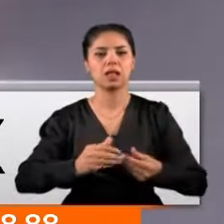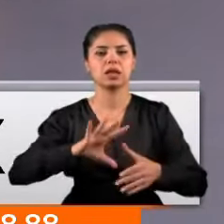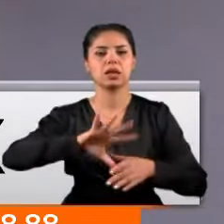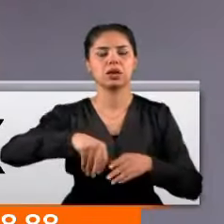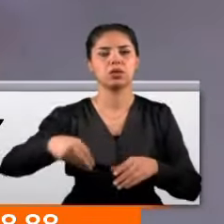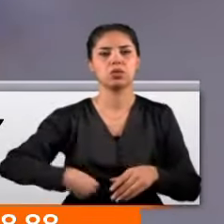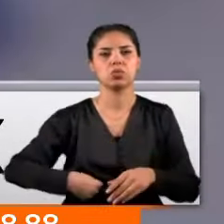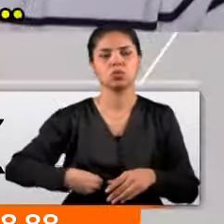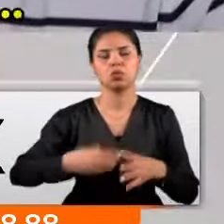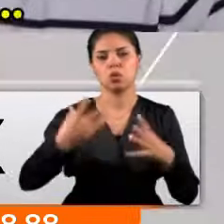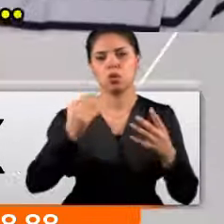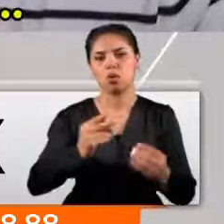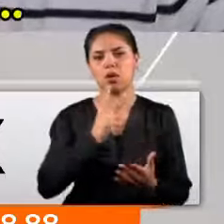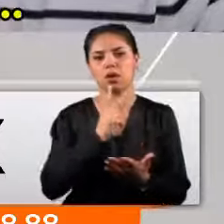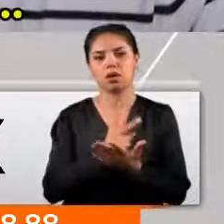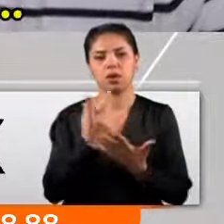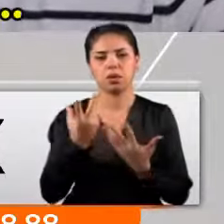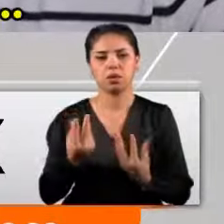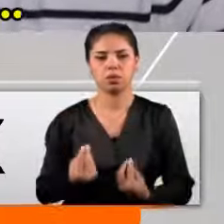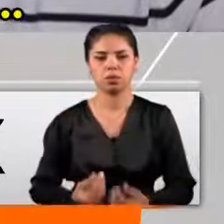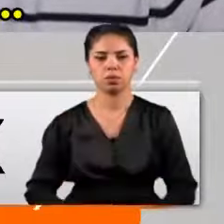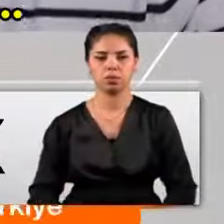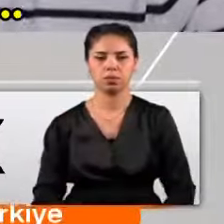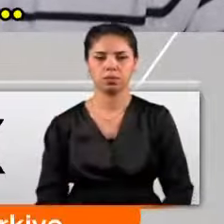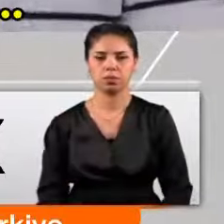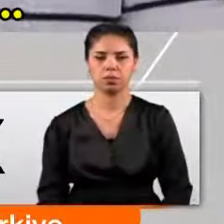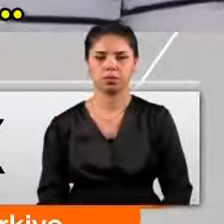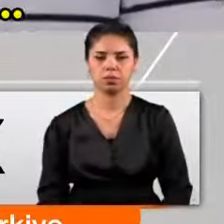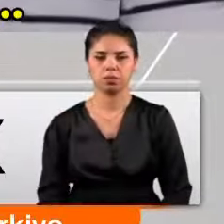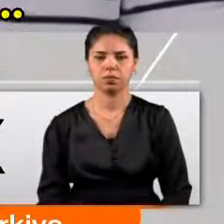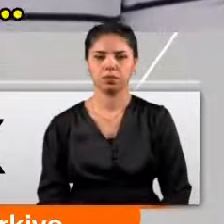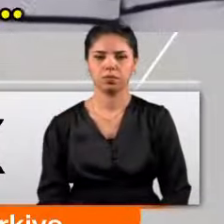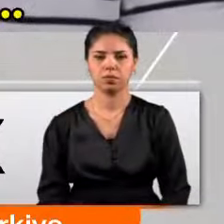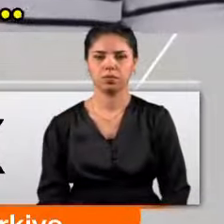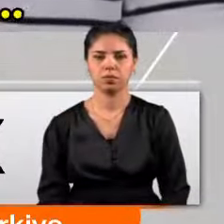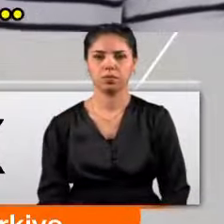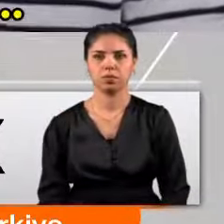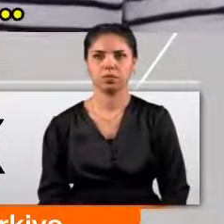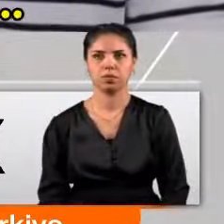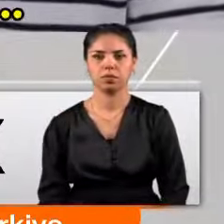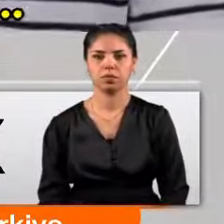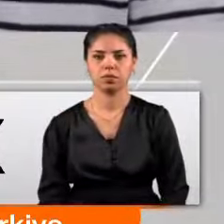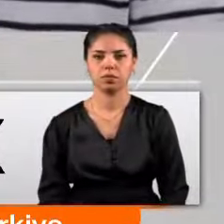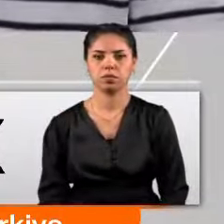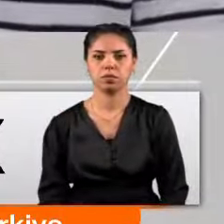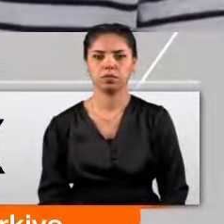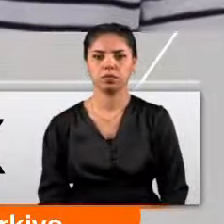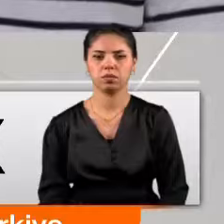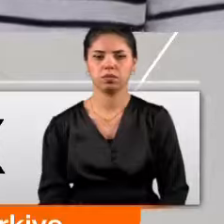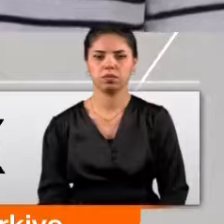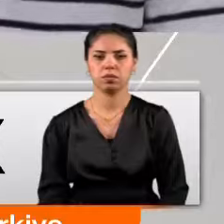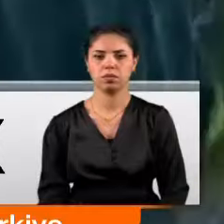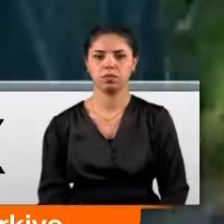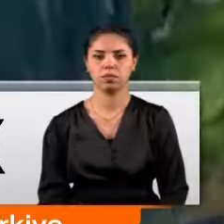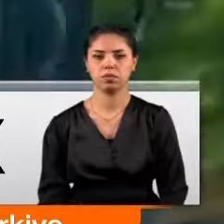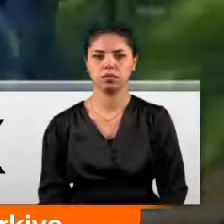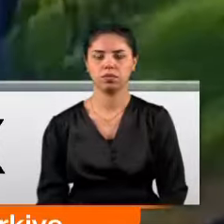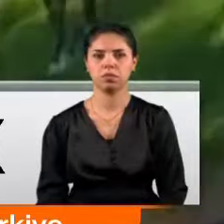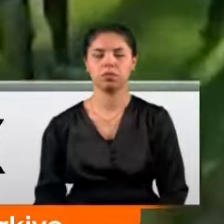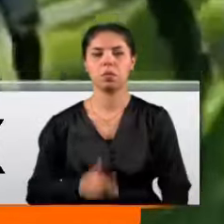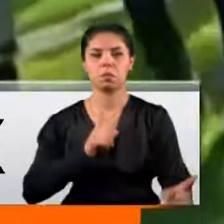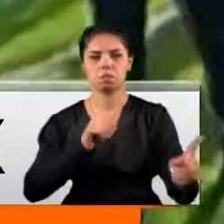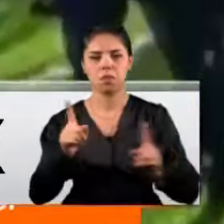olarak devreye girdi. Buna sevindik. Daha güzel bir haber oldu bizimmiş. Eylem Tok'a da hediyem olsun o telefon. Hak ettiği cezayı alır inşallah.